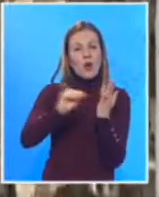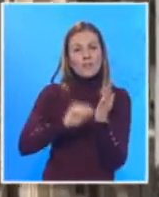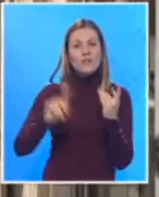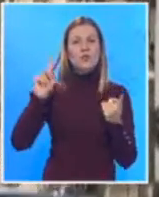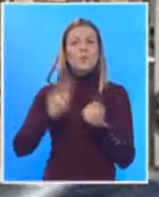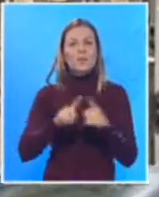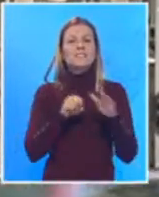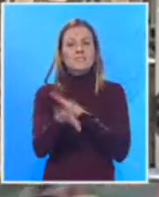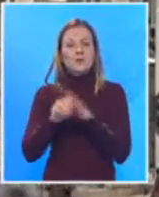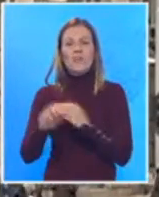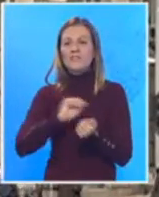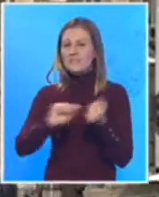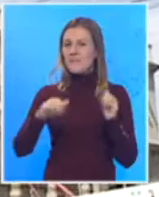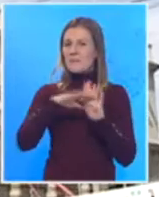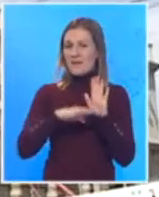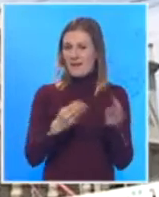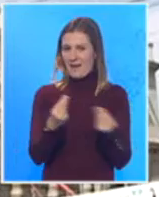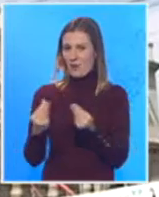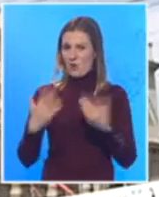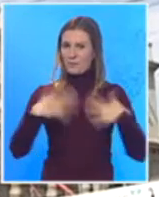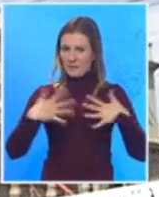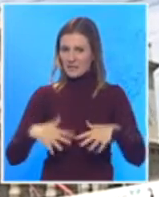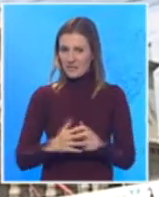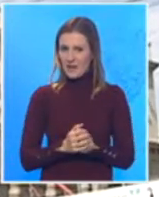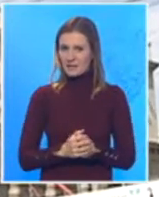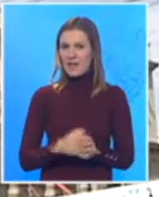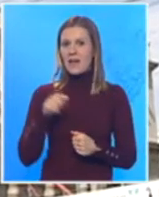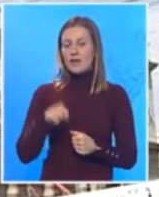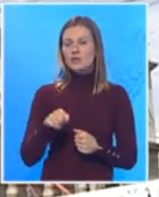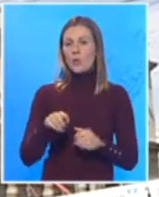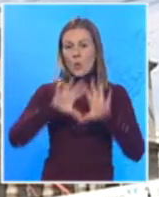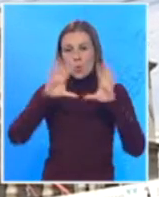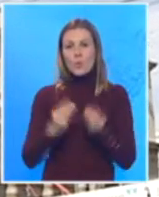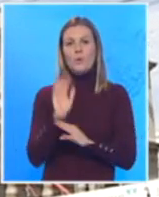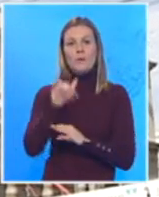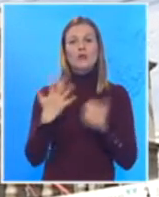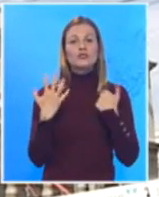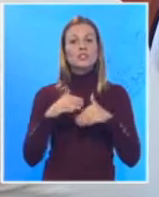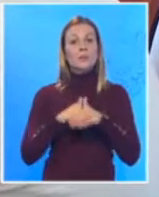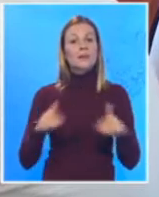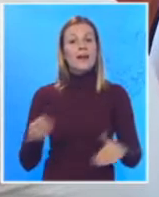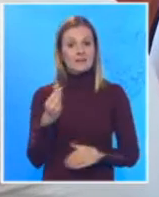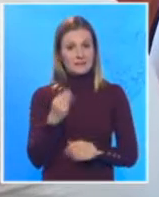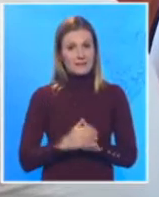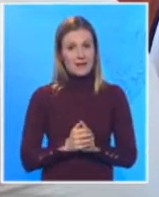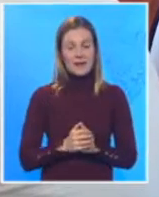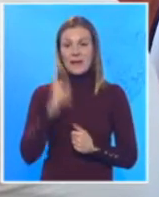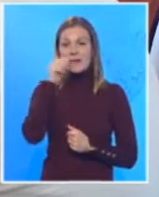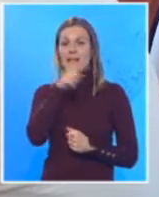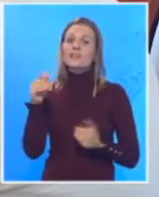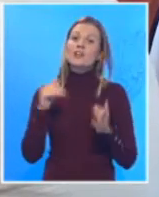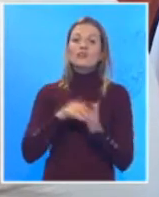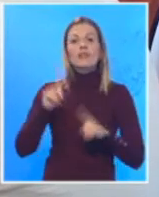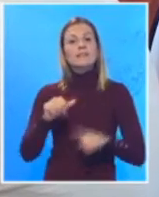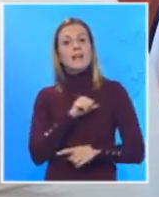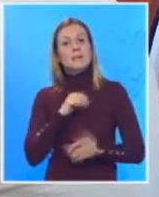svih najavljenih ekonomskih mera države za privredu, a koje su teške više od 600 milijardi dinara. Građane je još interesovalo da